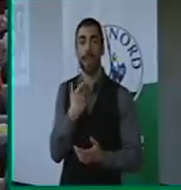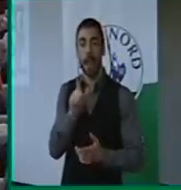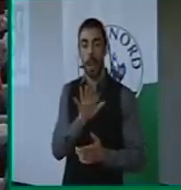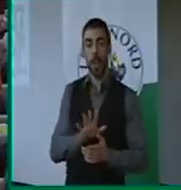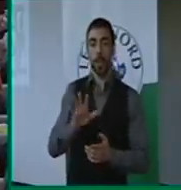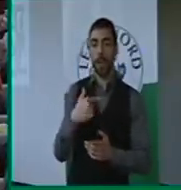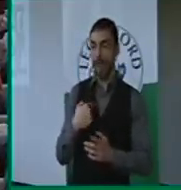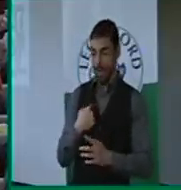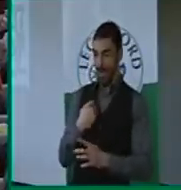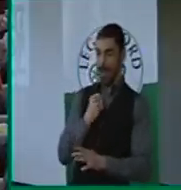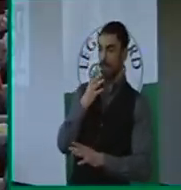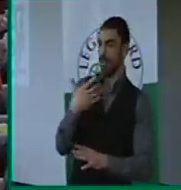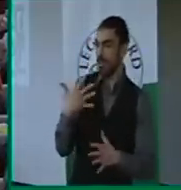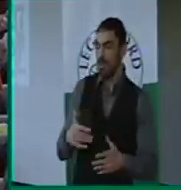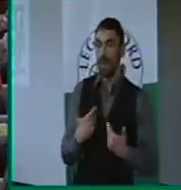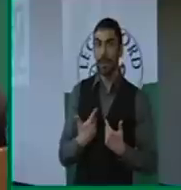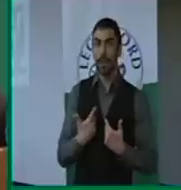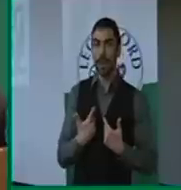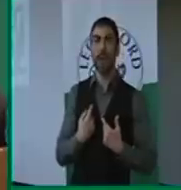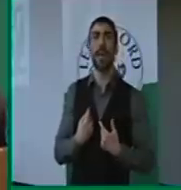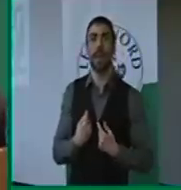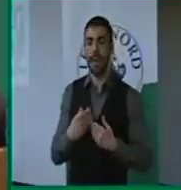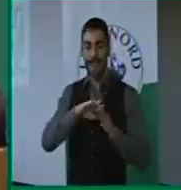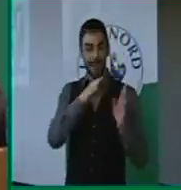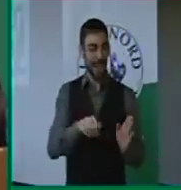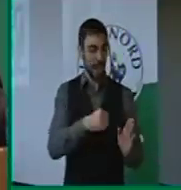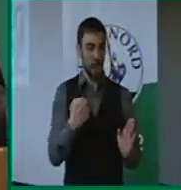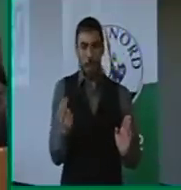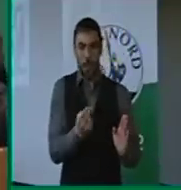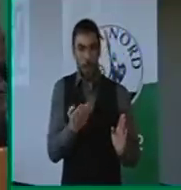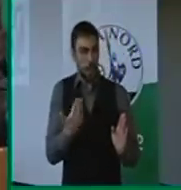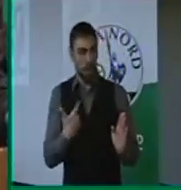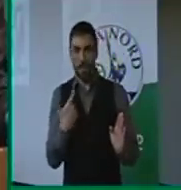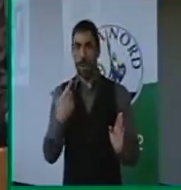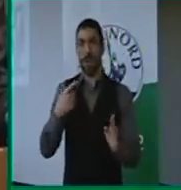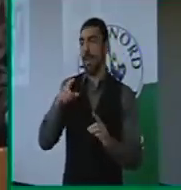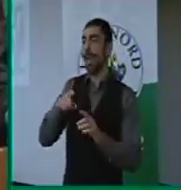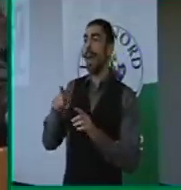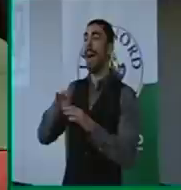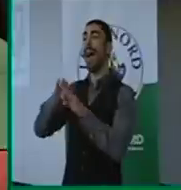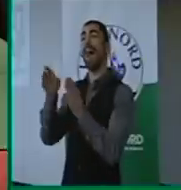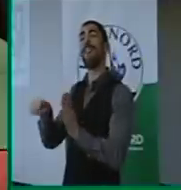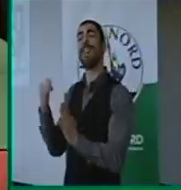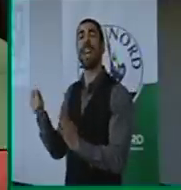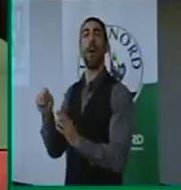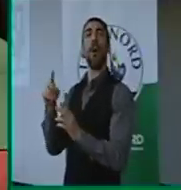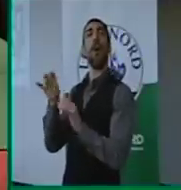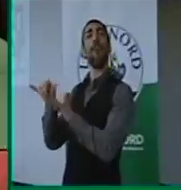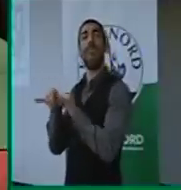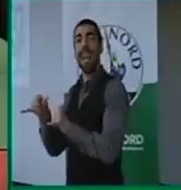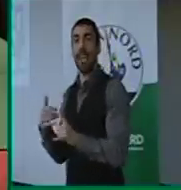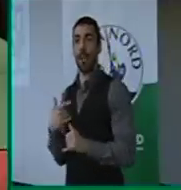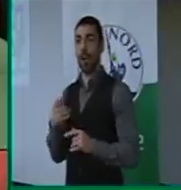Lombardo licenziato non può più comprare nel frigorifero Lombardo nel frigorifero Veneto e comincia a stare